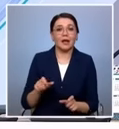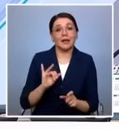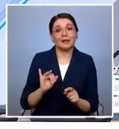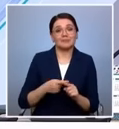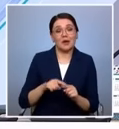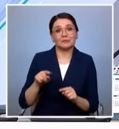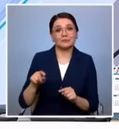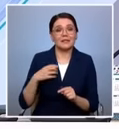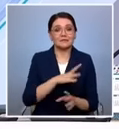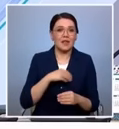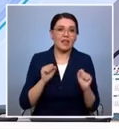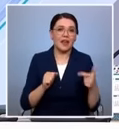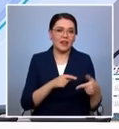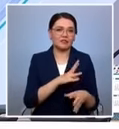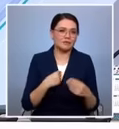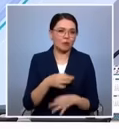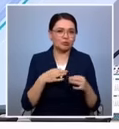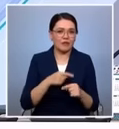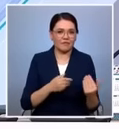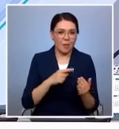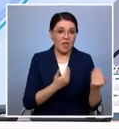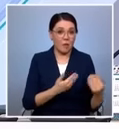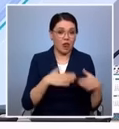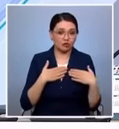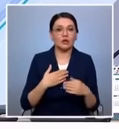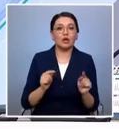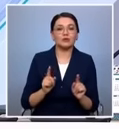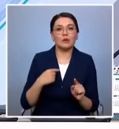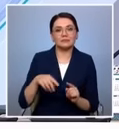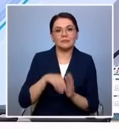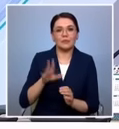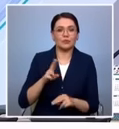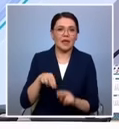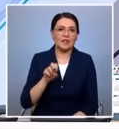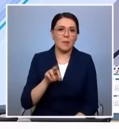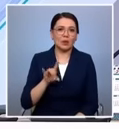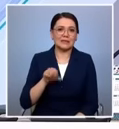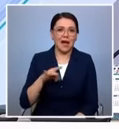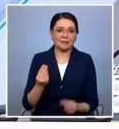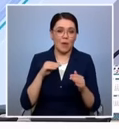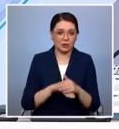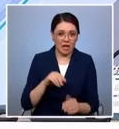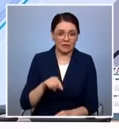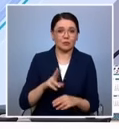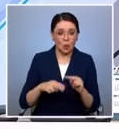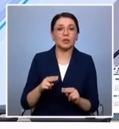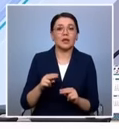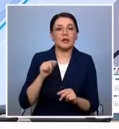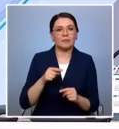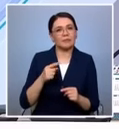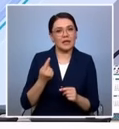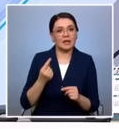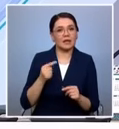2023 году решена не будет. Под конец прямой линии, как положено по законам жанра этих